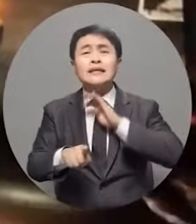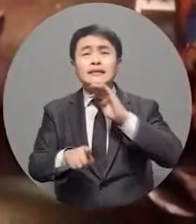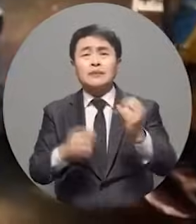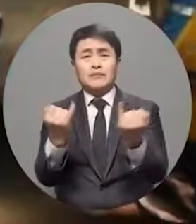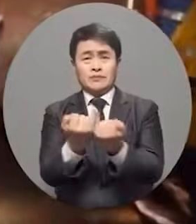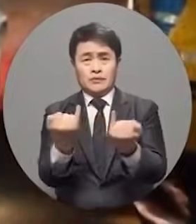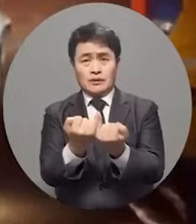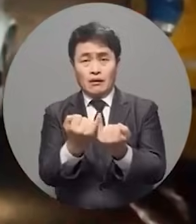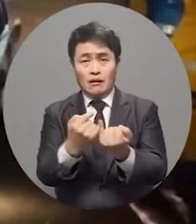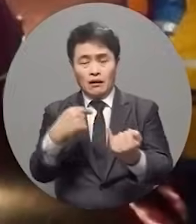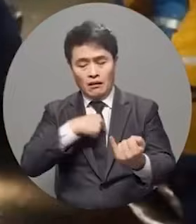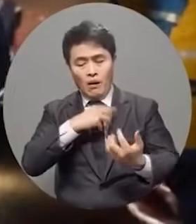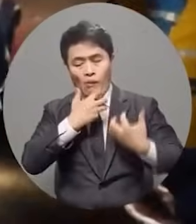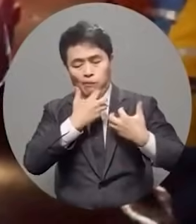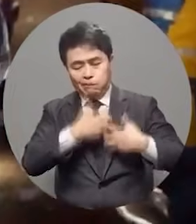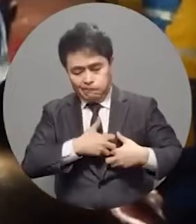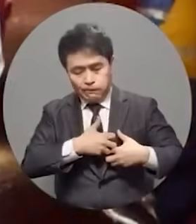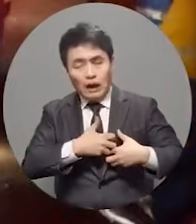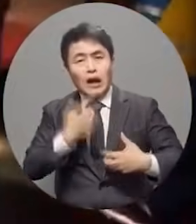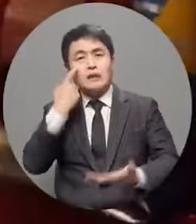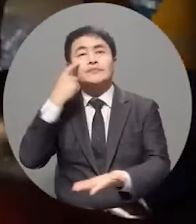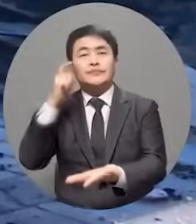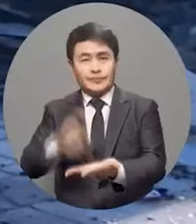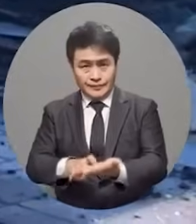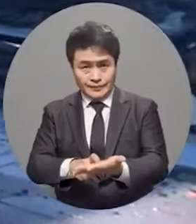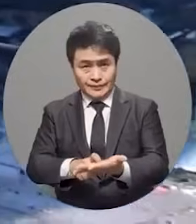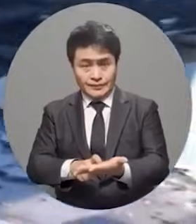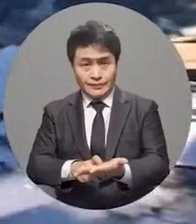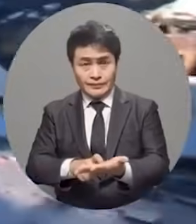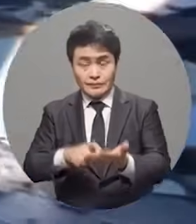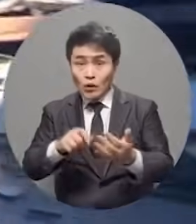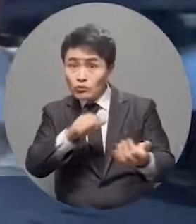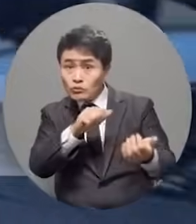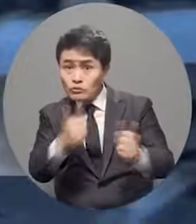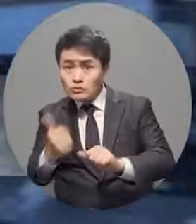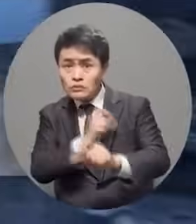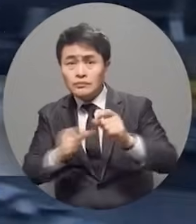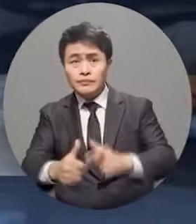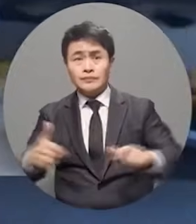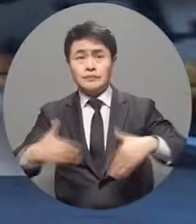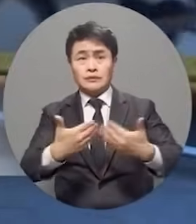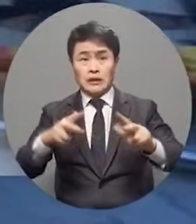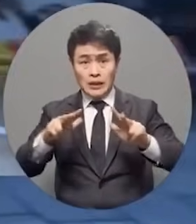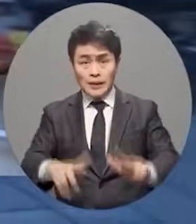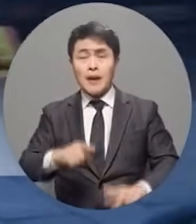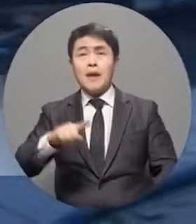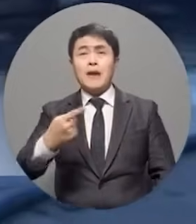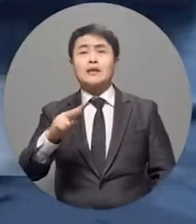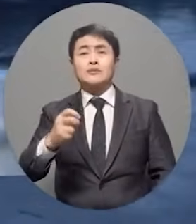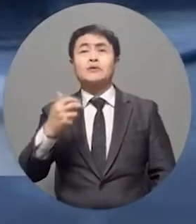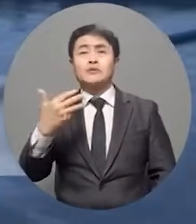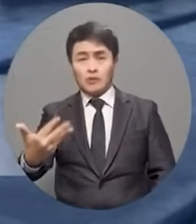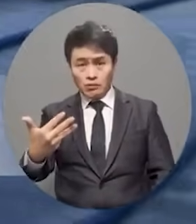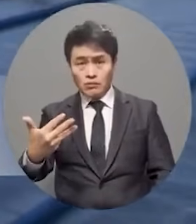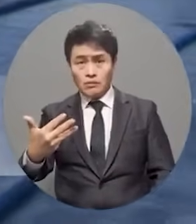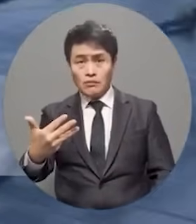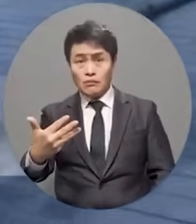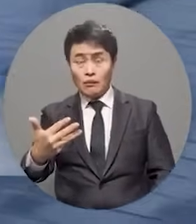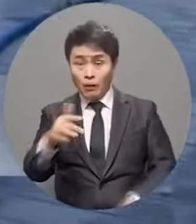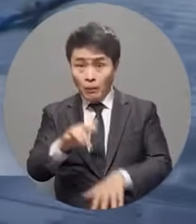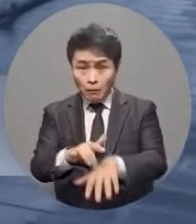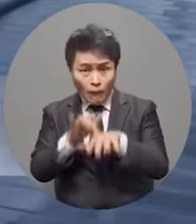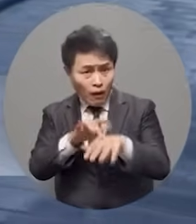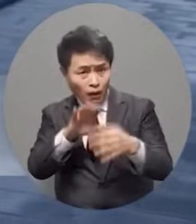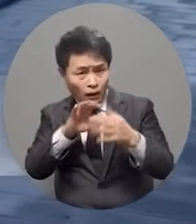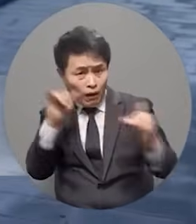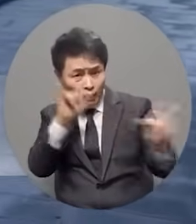여성은 심정지 상태로 발견됐습니다. 사망자는 계속 늘어나 현재 128명이 됐고 연락이